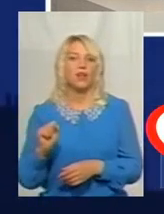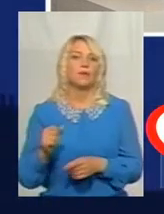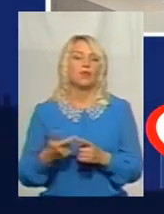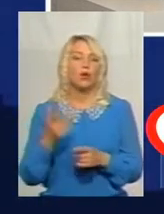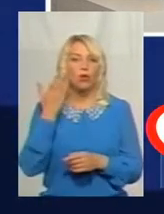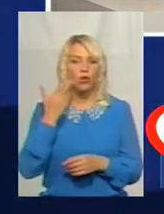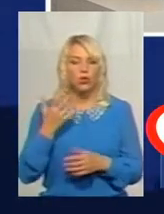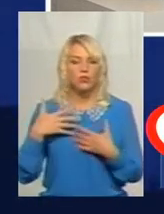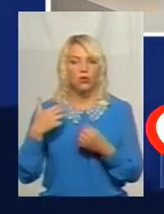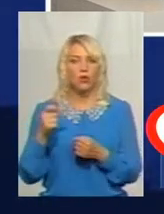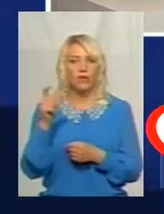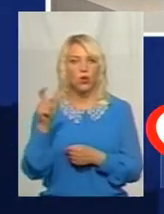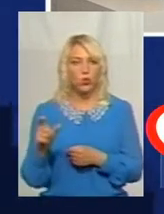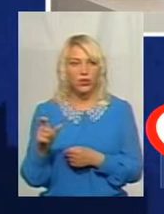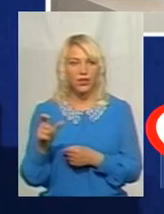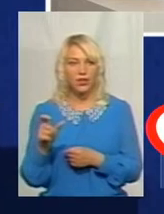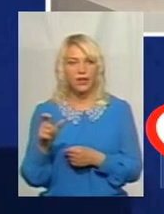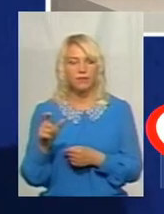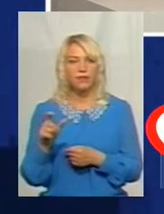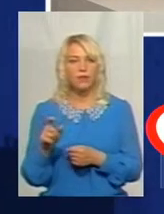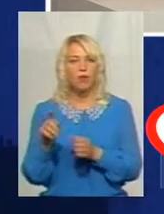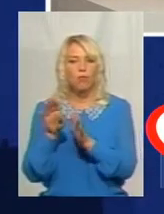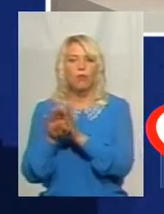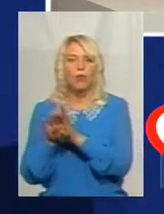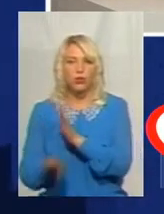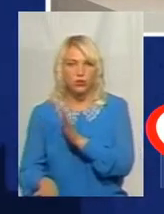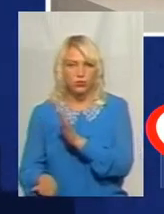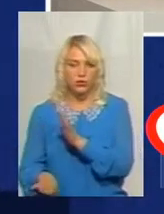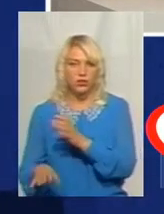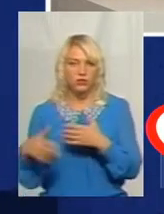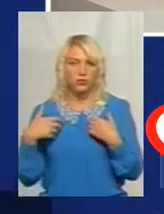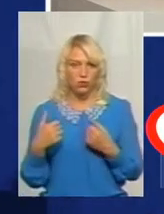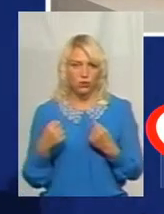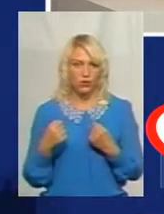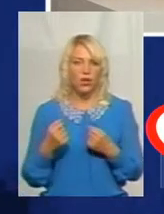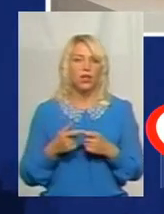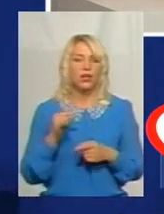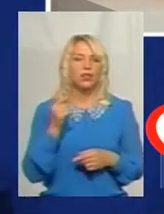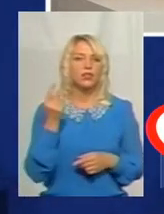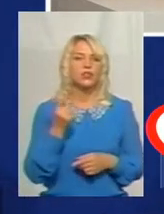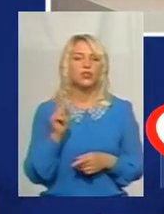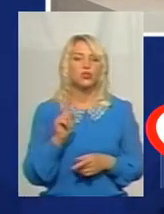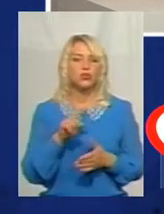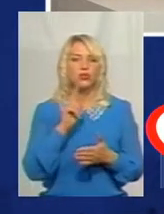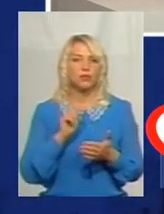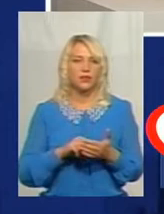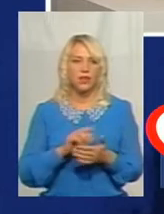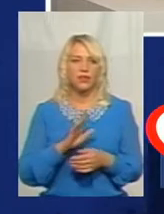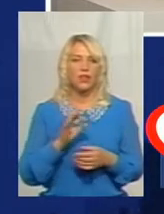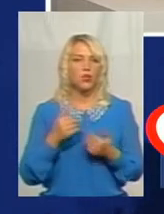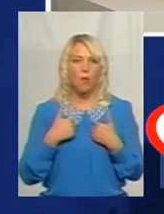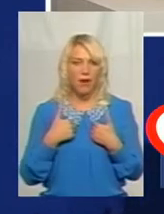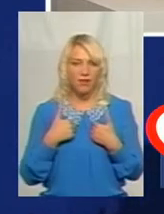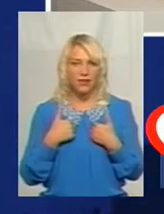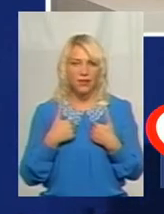здоров'я людини так значно погіршується. Єдине, що питання не зовсім до мене, тому